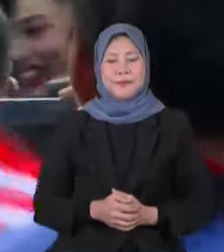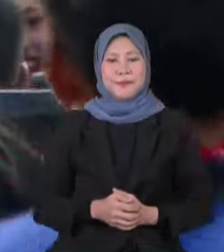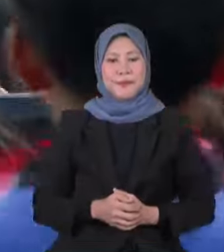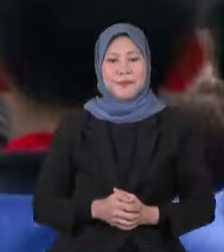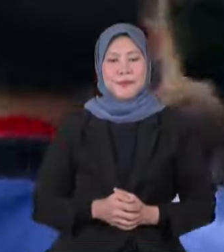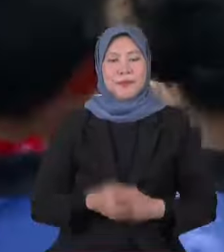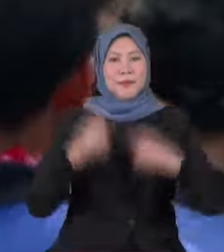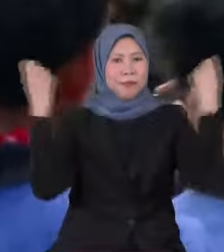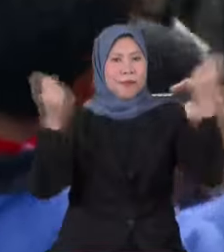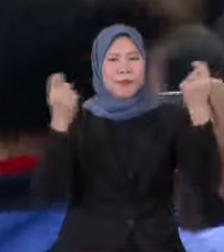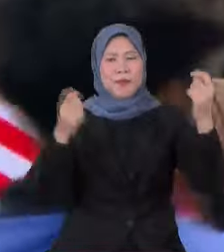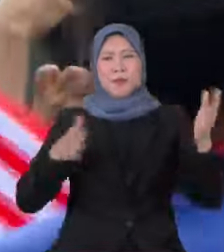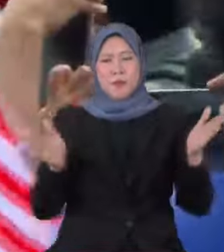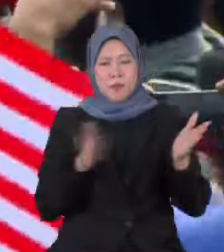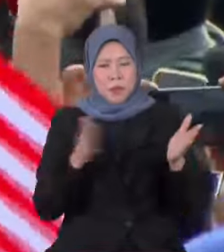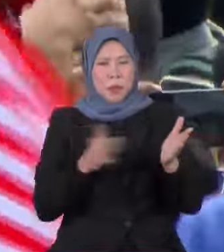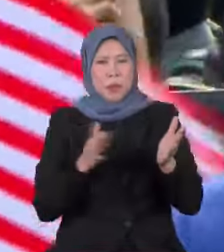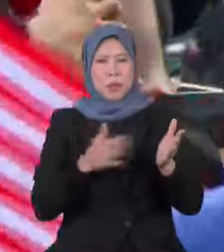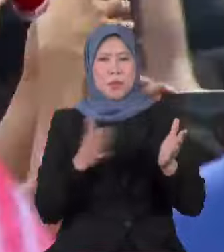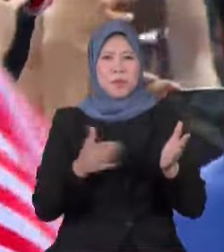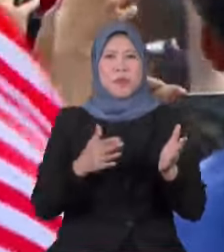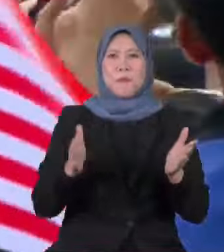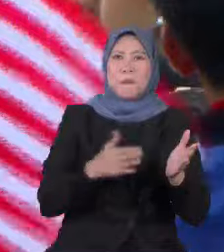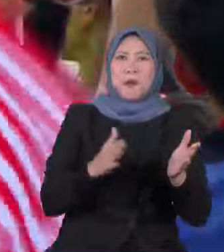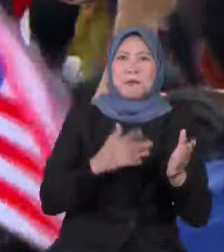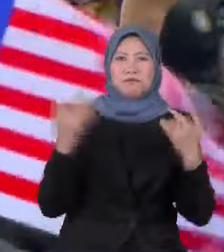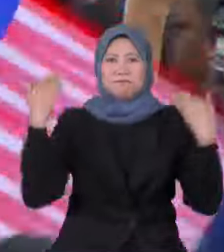Disambut dengan gendang, paluan gendang dan kompang.